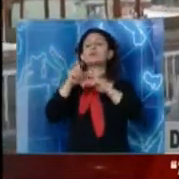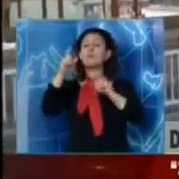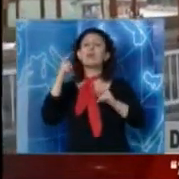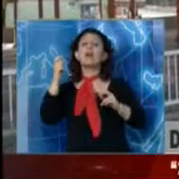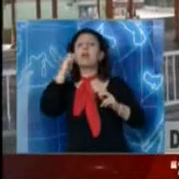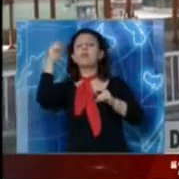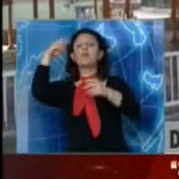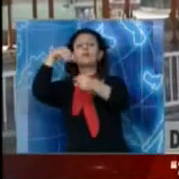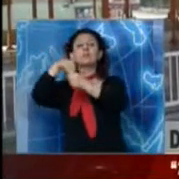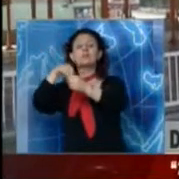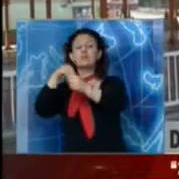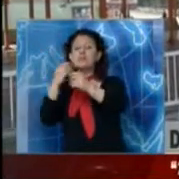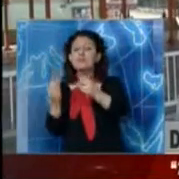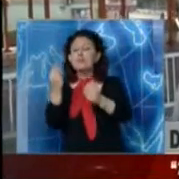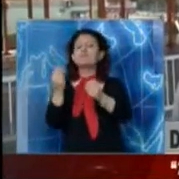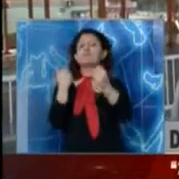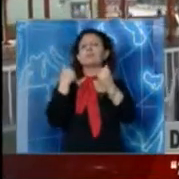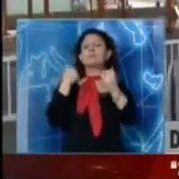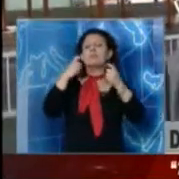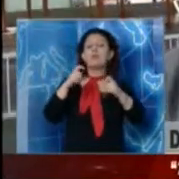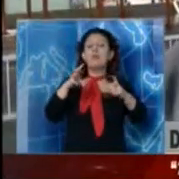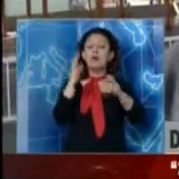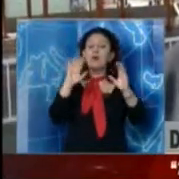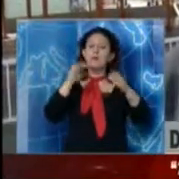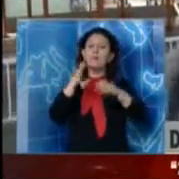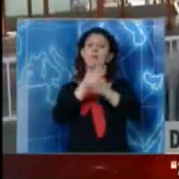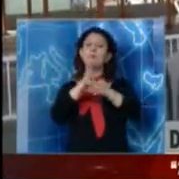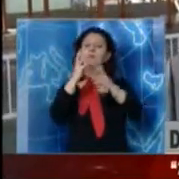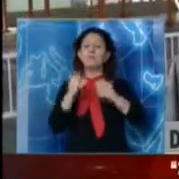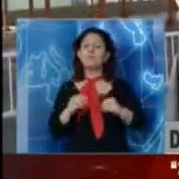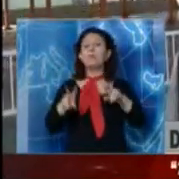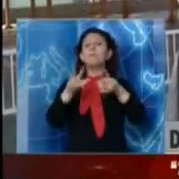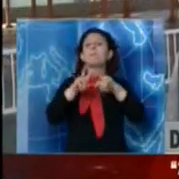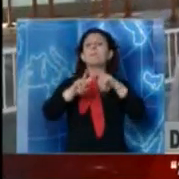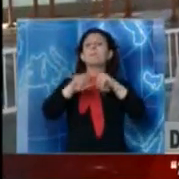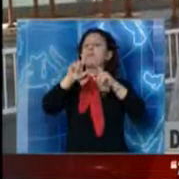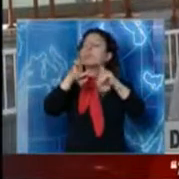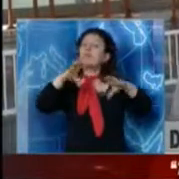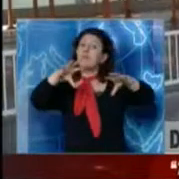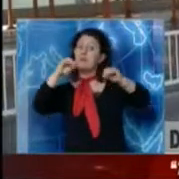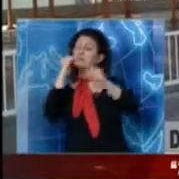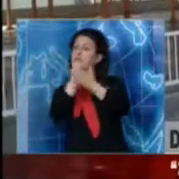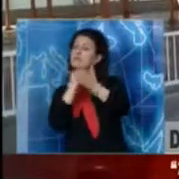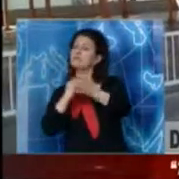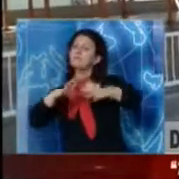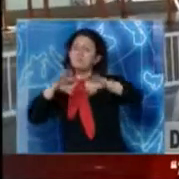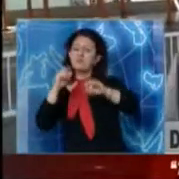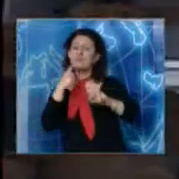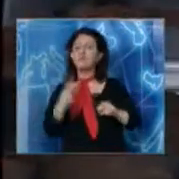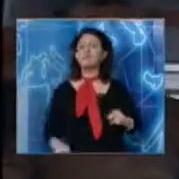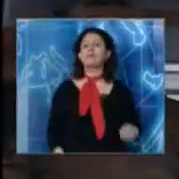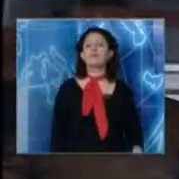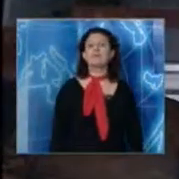Yenişehir'dekinin üstünün örtüsü dışında bitti. Yahya Kaptan'a hazırlanıyoruz. Malta mahallemize hazırlanıyoruz. Güzel